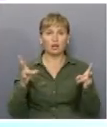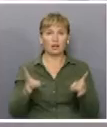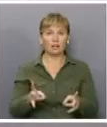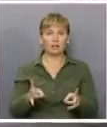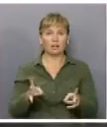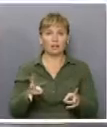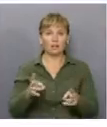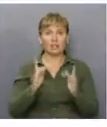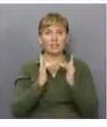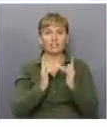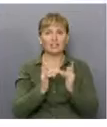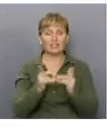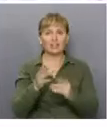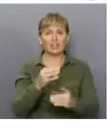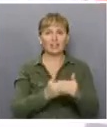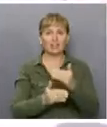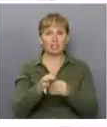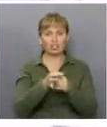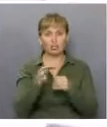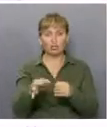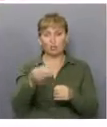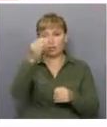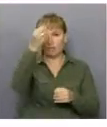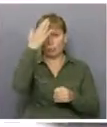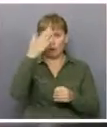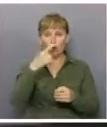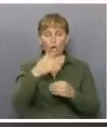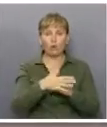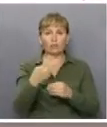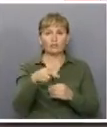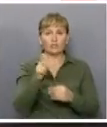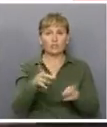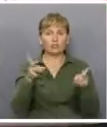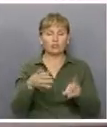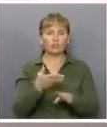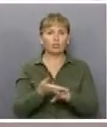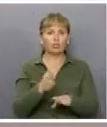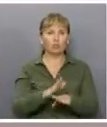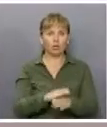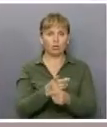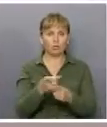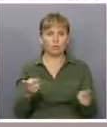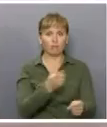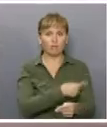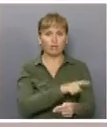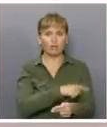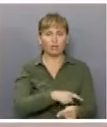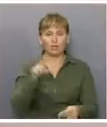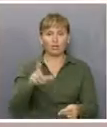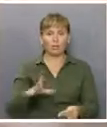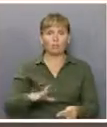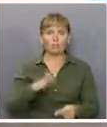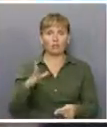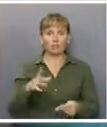нападения на интернат для инвалидов в пригороде Токио. Около 20 раненых находятся в тяжелом состоянии. Нападавшим оказался бывший